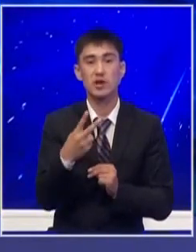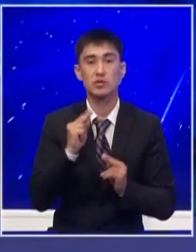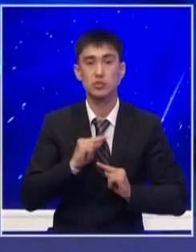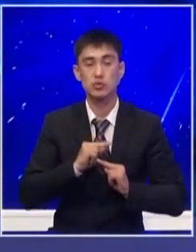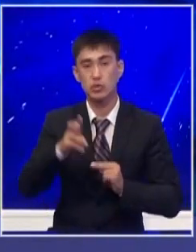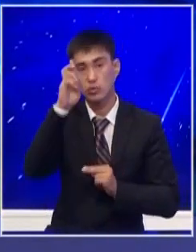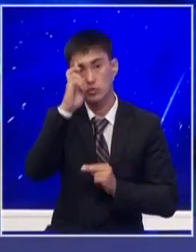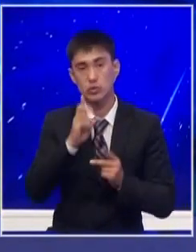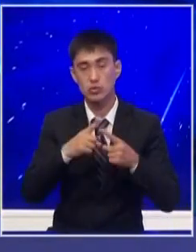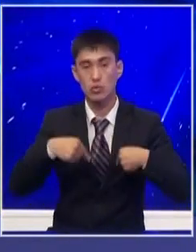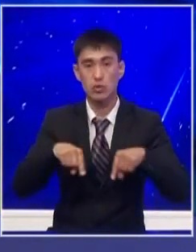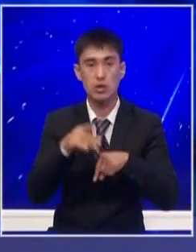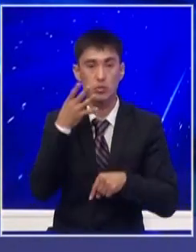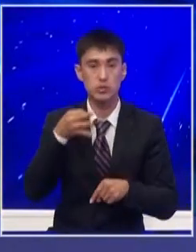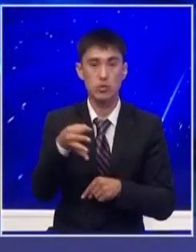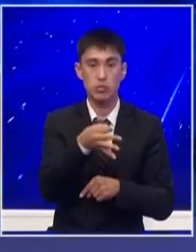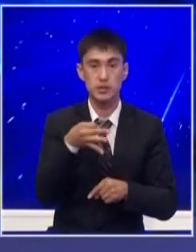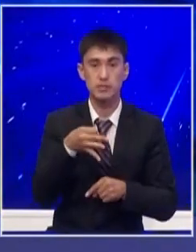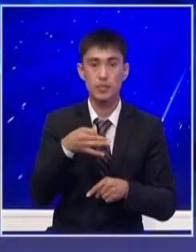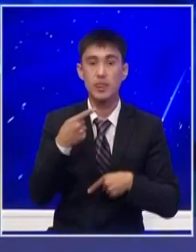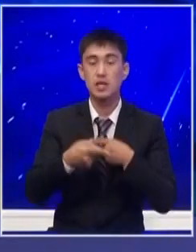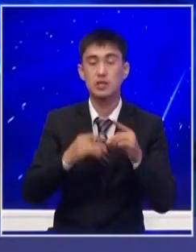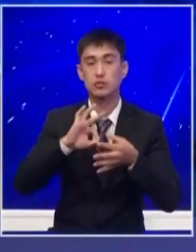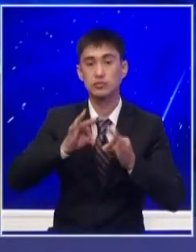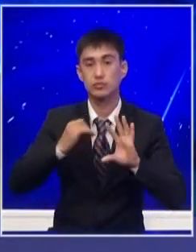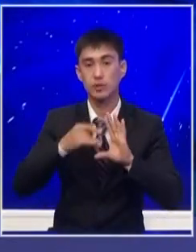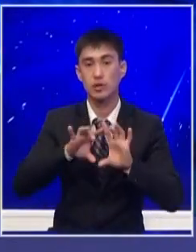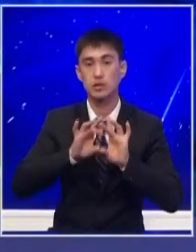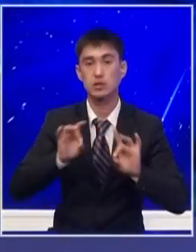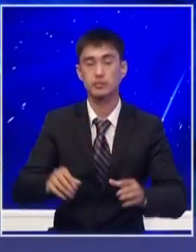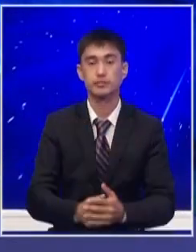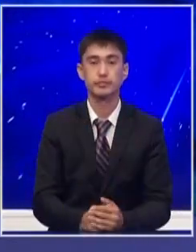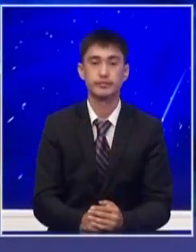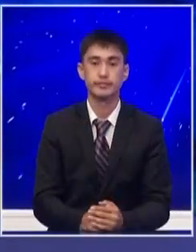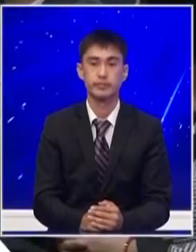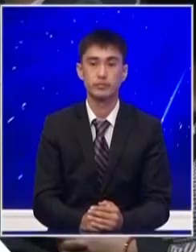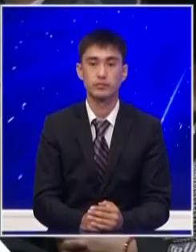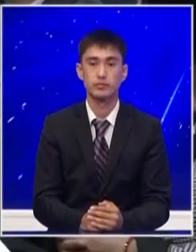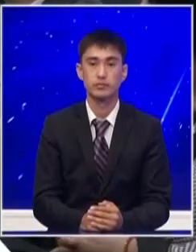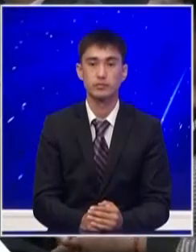трудятся в государственных органах Алматинской области. Подробнее в нашем следующем материале.